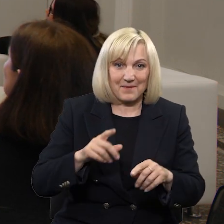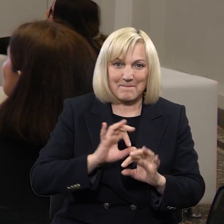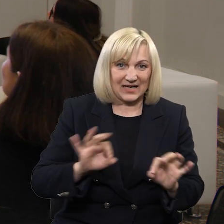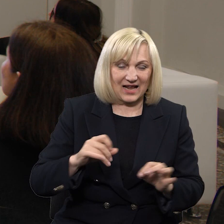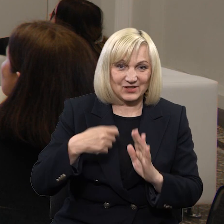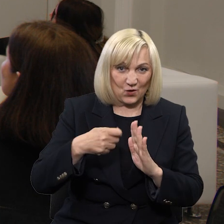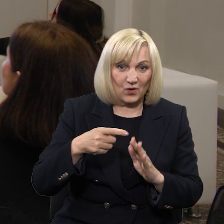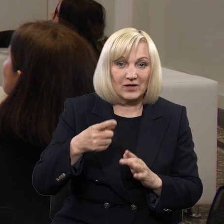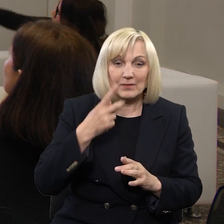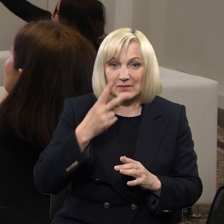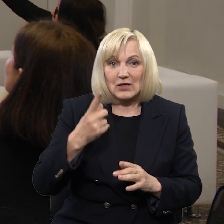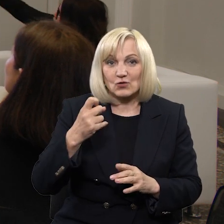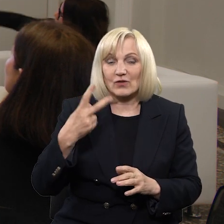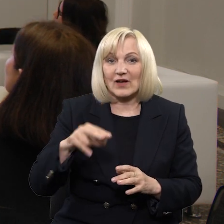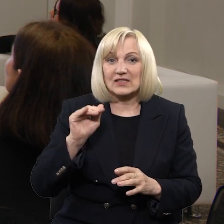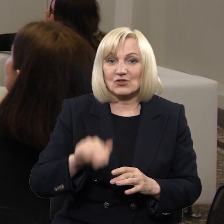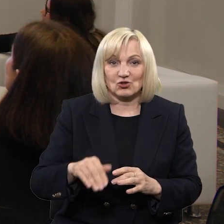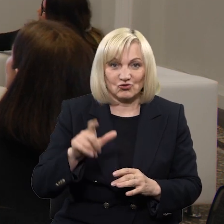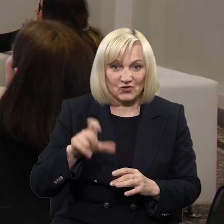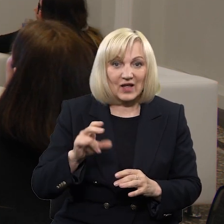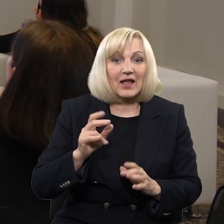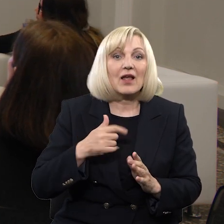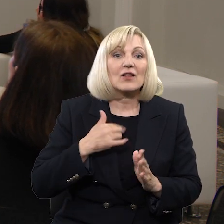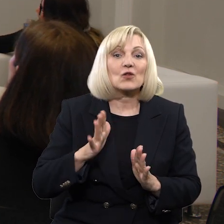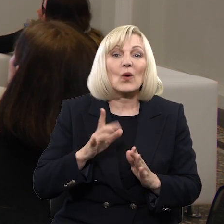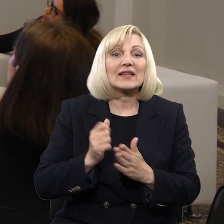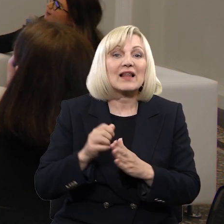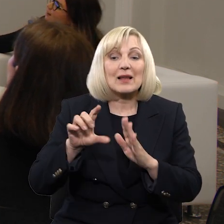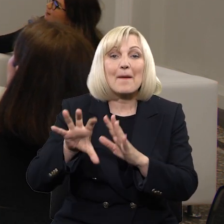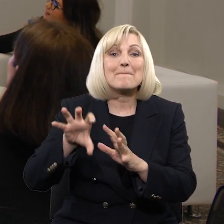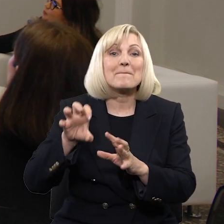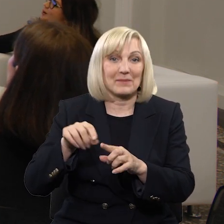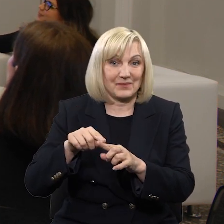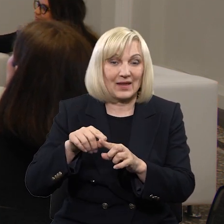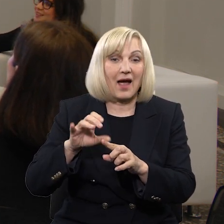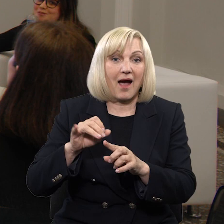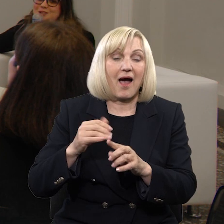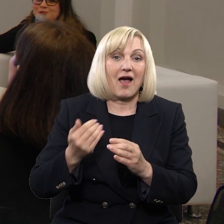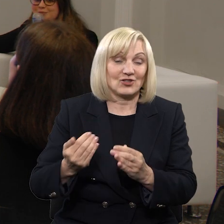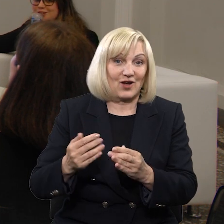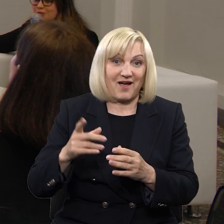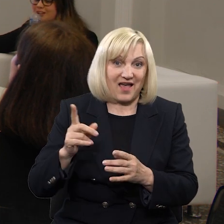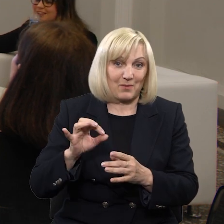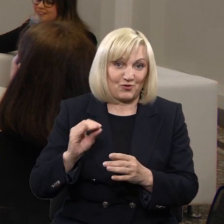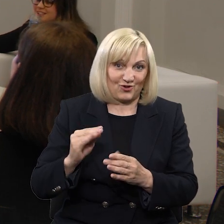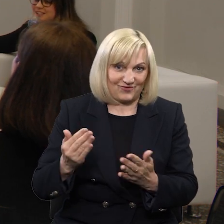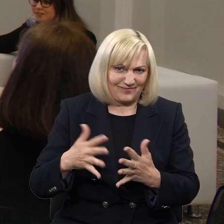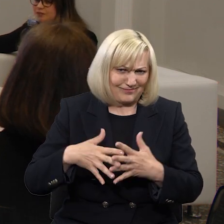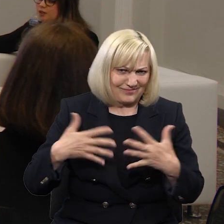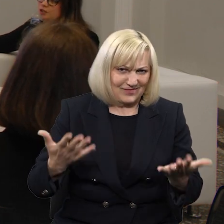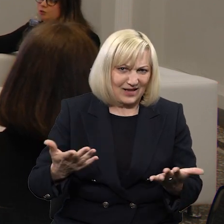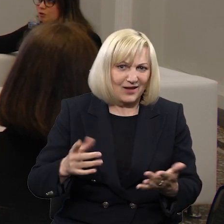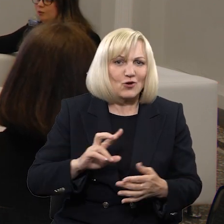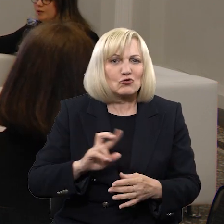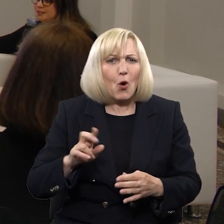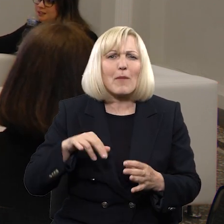ролик его на самом деле просмотрели 120 тысяч человек только когда я делала этот принтскрин Эрмитаж музей большой знаете